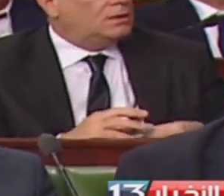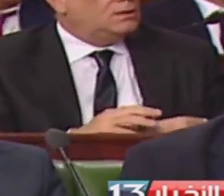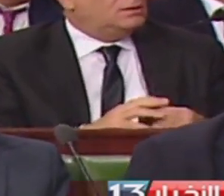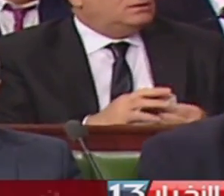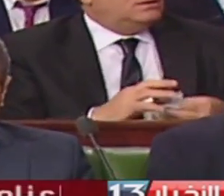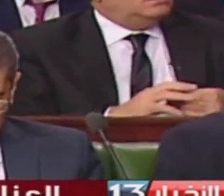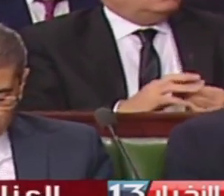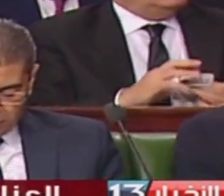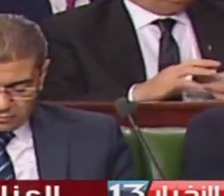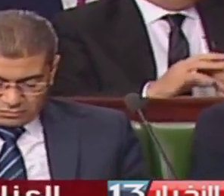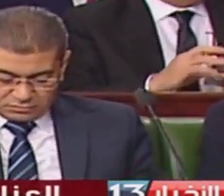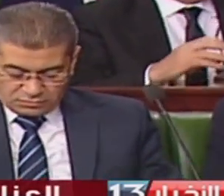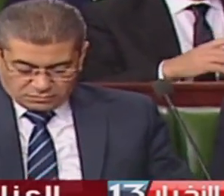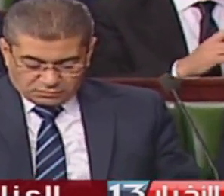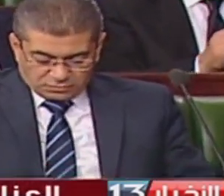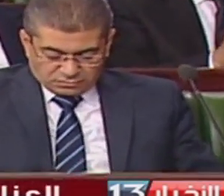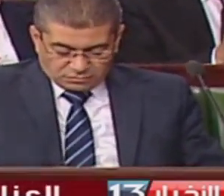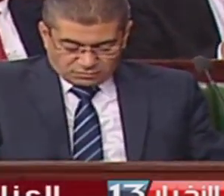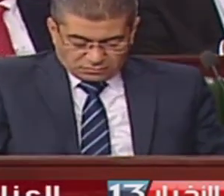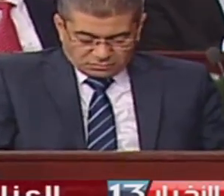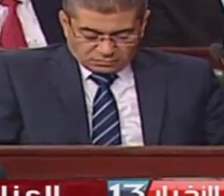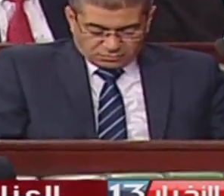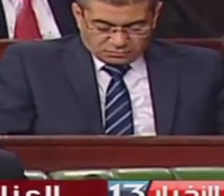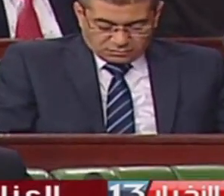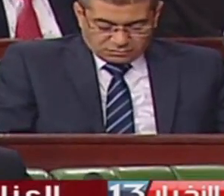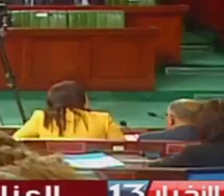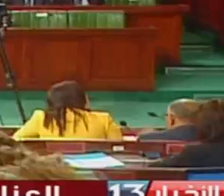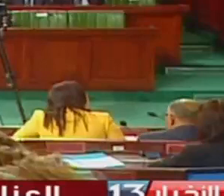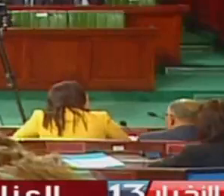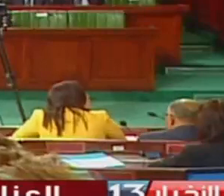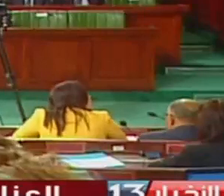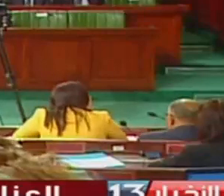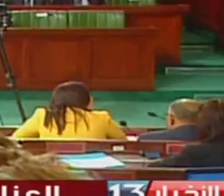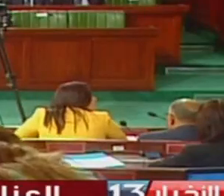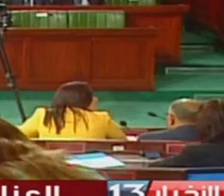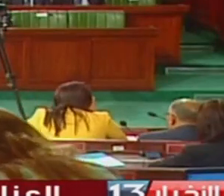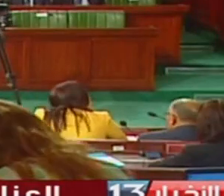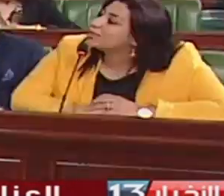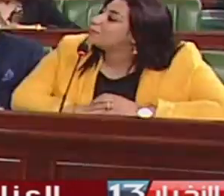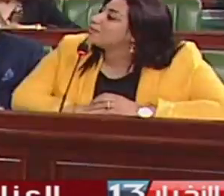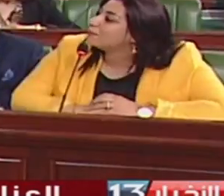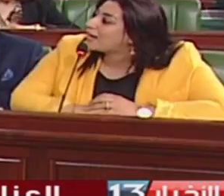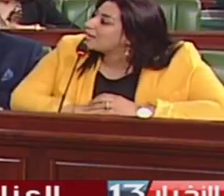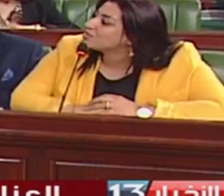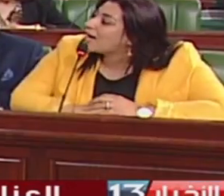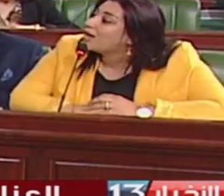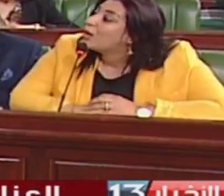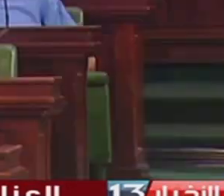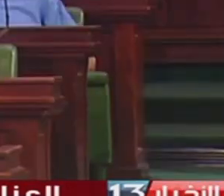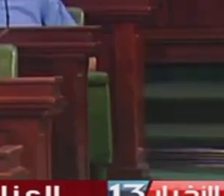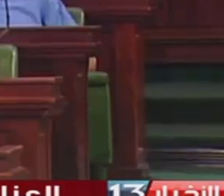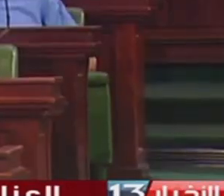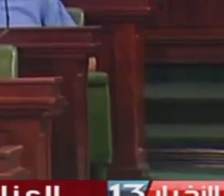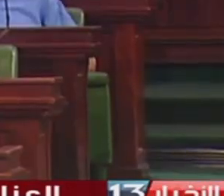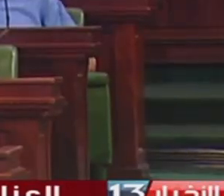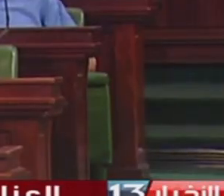جلسة عامة بمجلس نواب الشعب لمناقشة تقرير لجنة التنمية الجهوية حول الأوضاع والمشاريع التنموية في كامل أنحاء